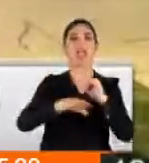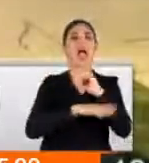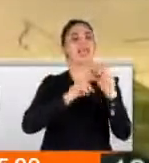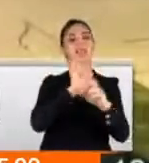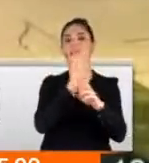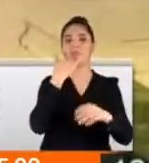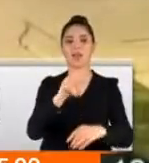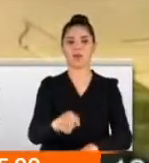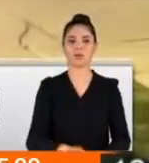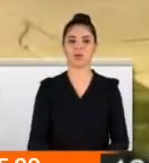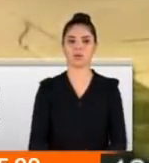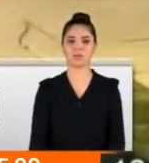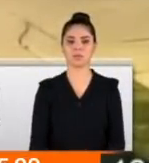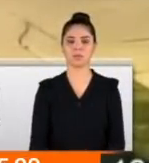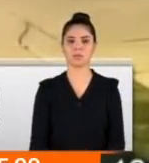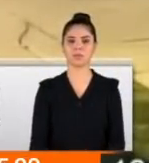tehlikesi yoktu.